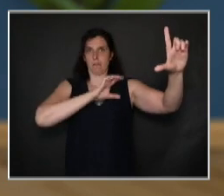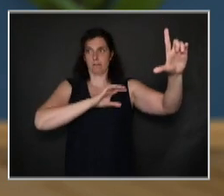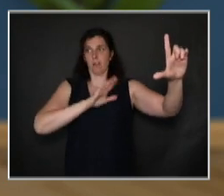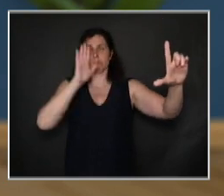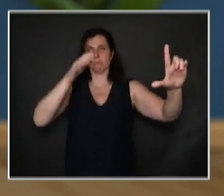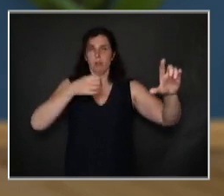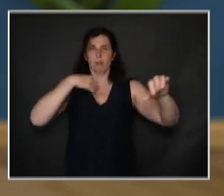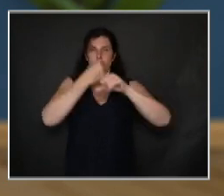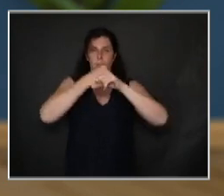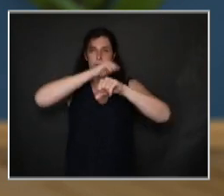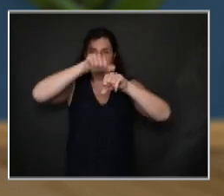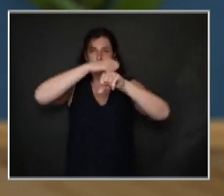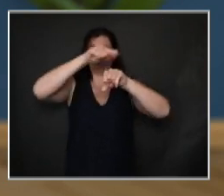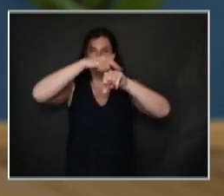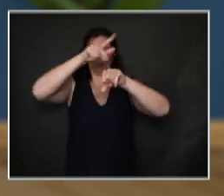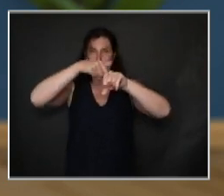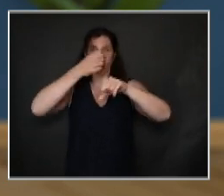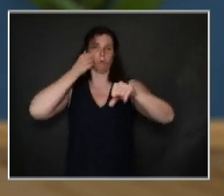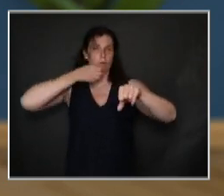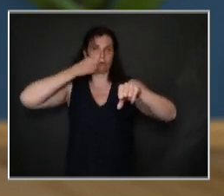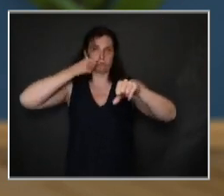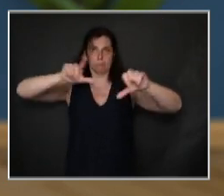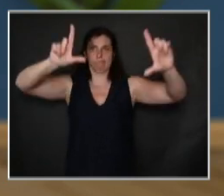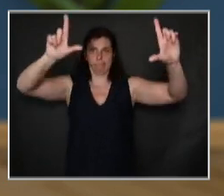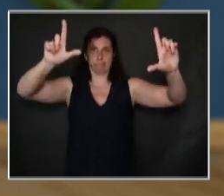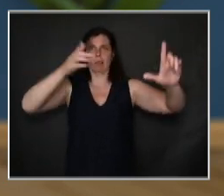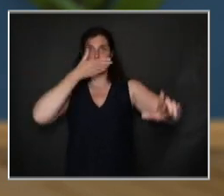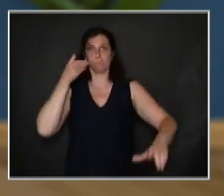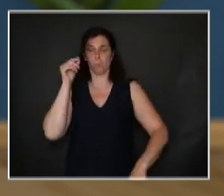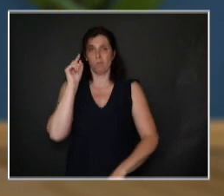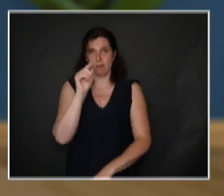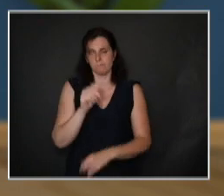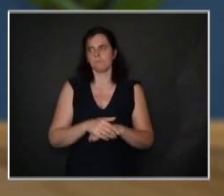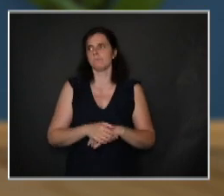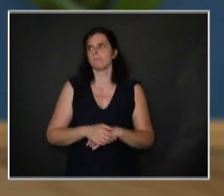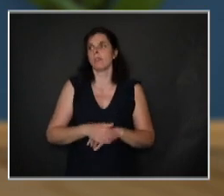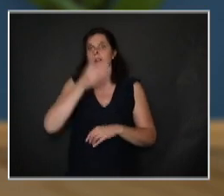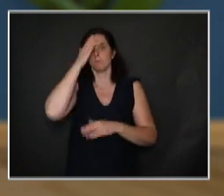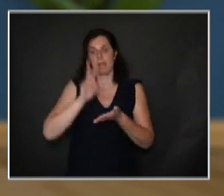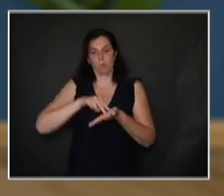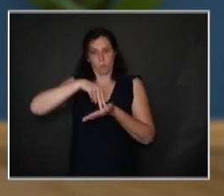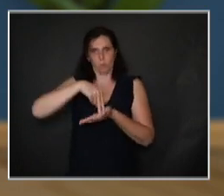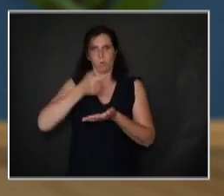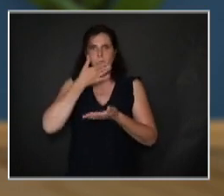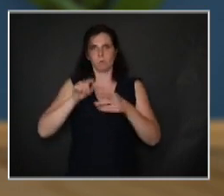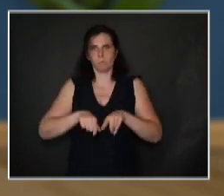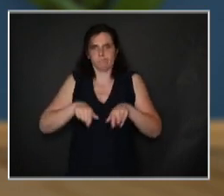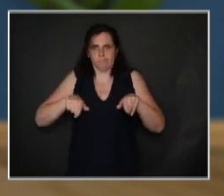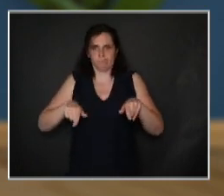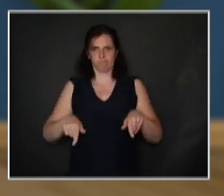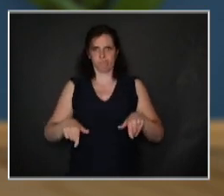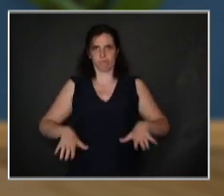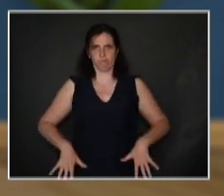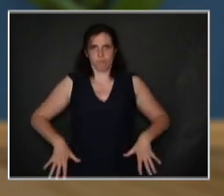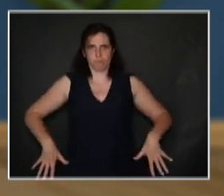des heures et donc des jours entiers devant. Il faut, quand on est en position debout, plutôt écarter les jambes